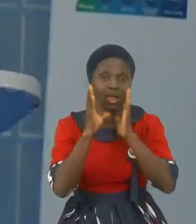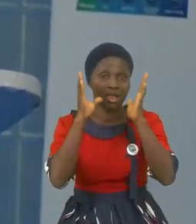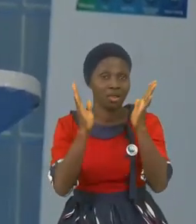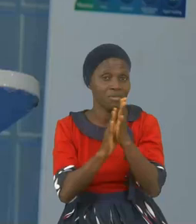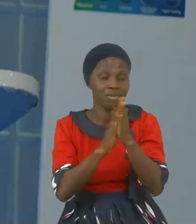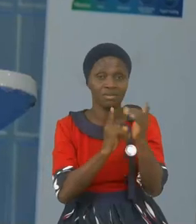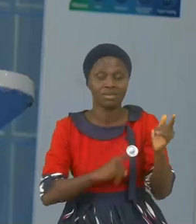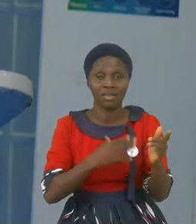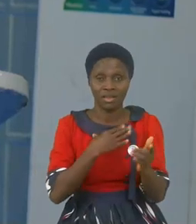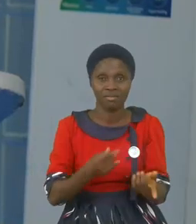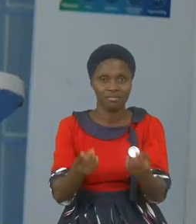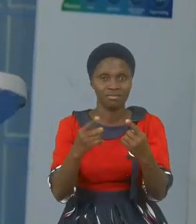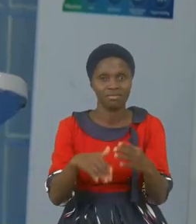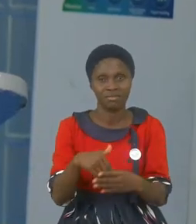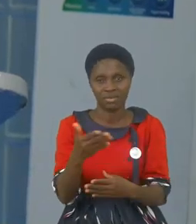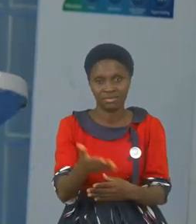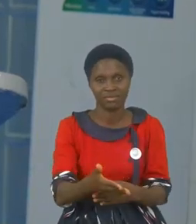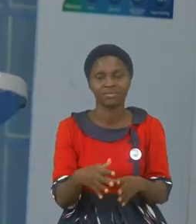Alléluia!